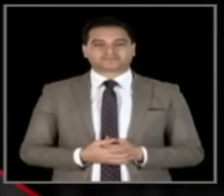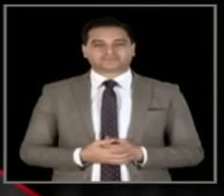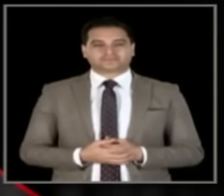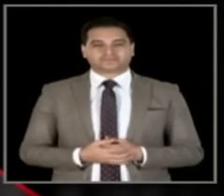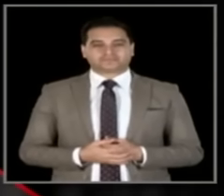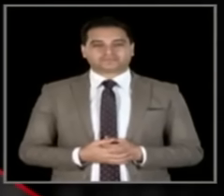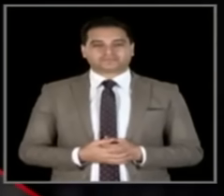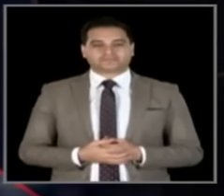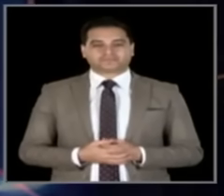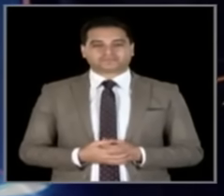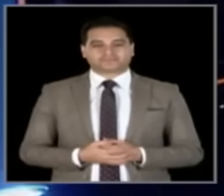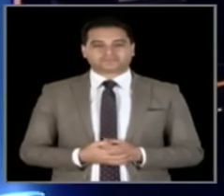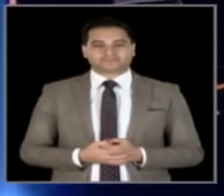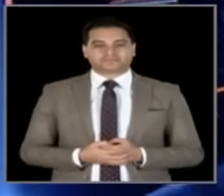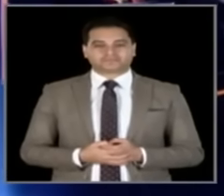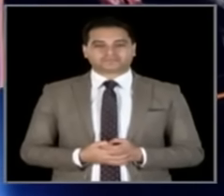المعرفه.